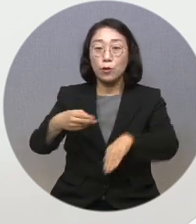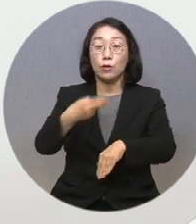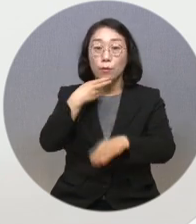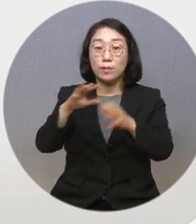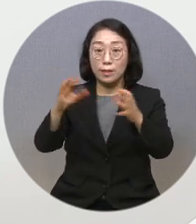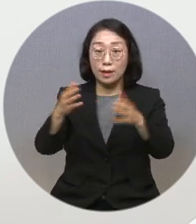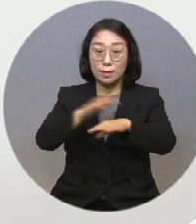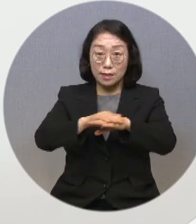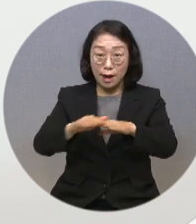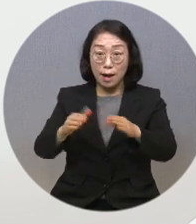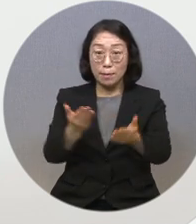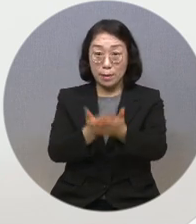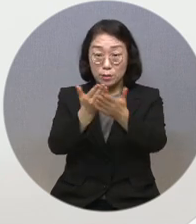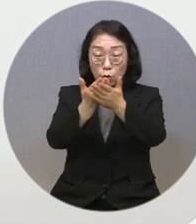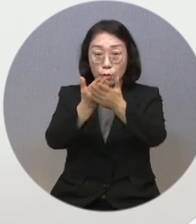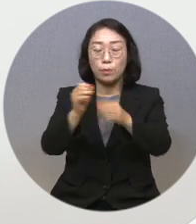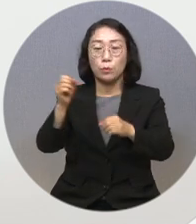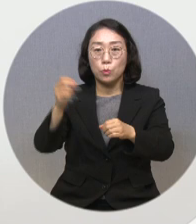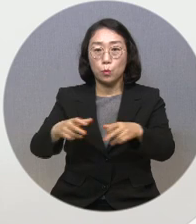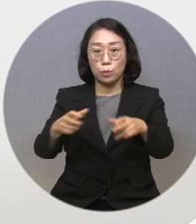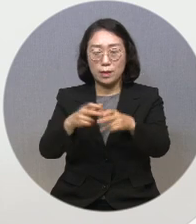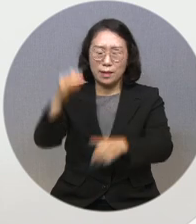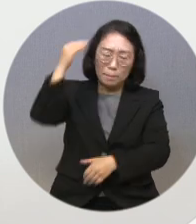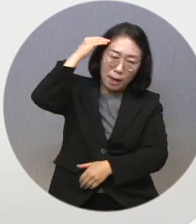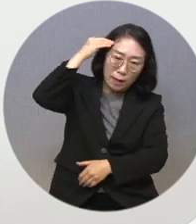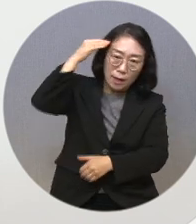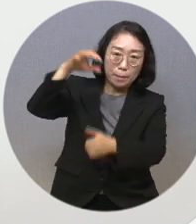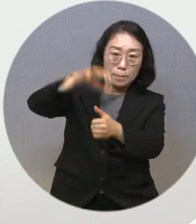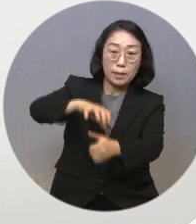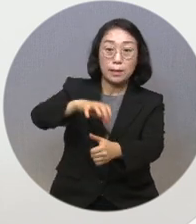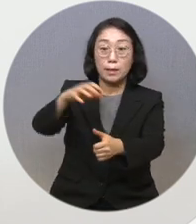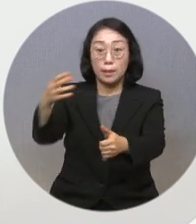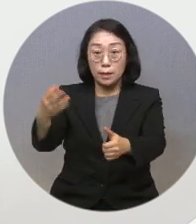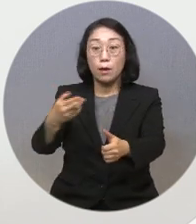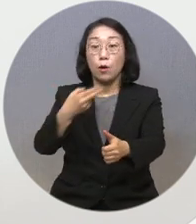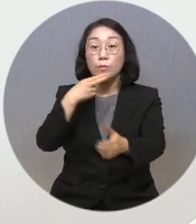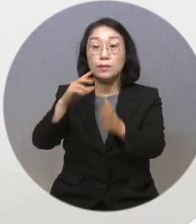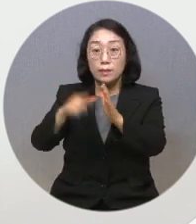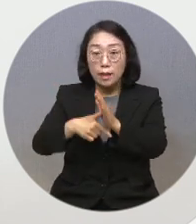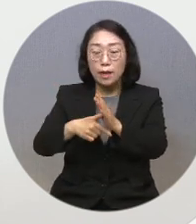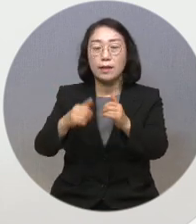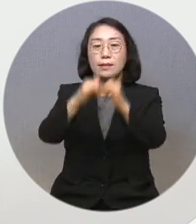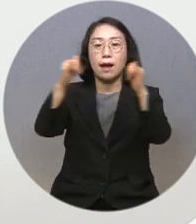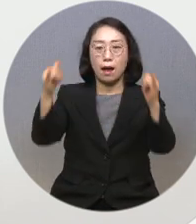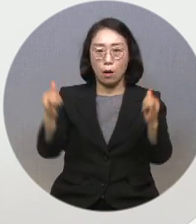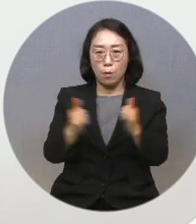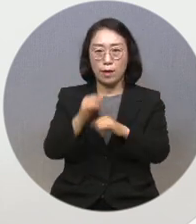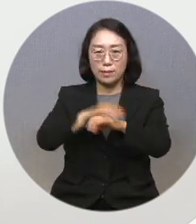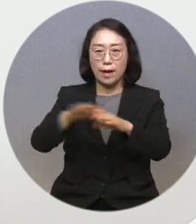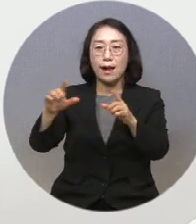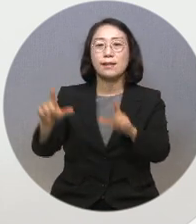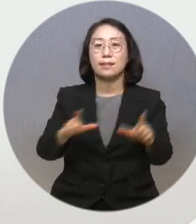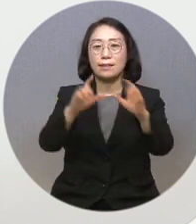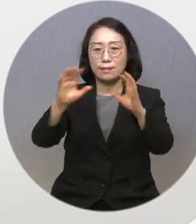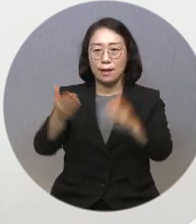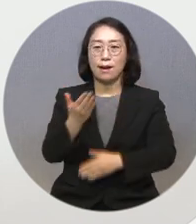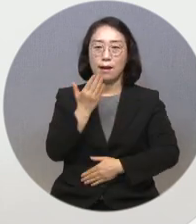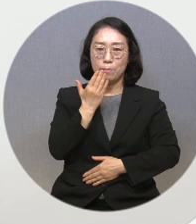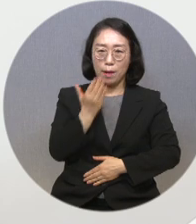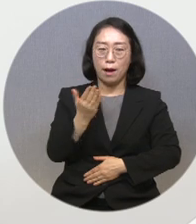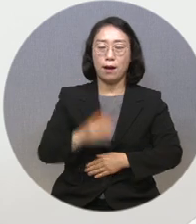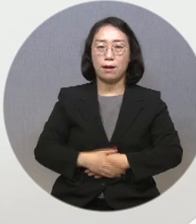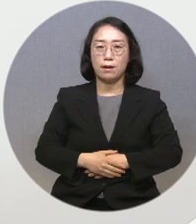나라가 됐을 때 그리고 장애가 불가능의 이유가 되지 않을 때 비로소 우리 사회가 선진국에 진입했다 고 평가할 수 있을